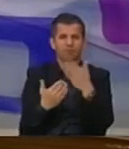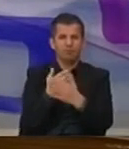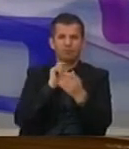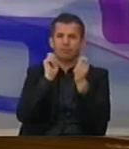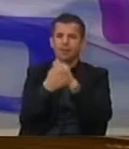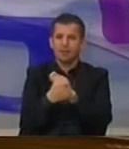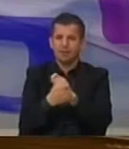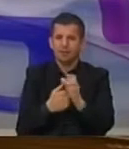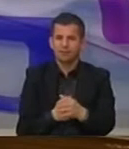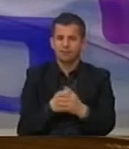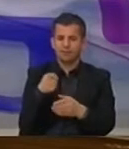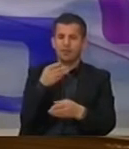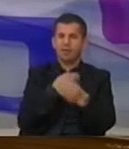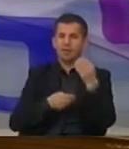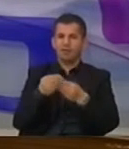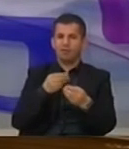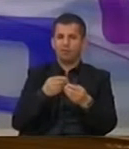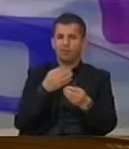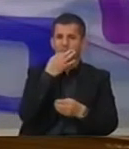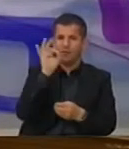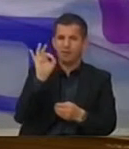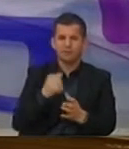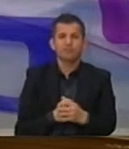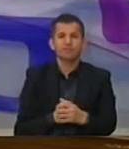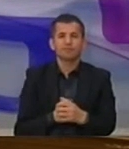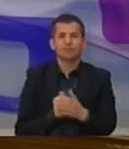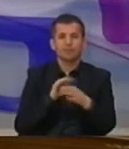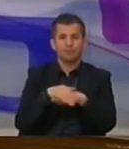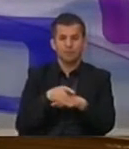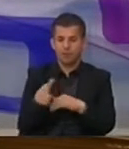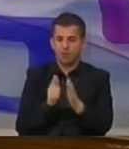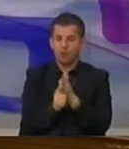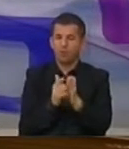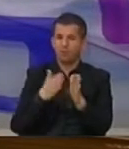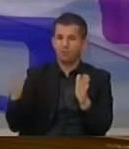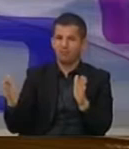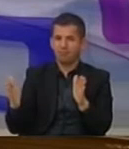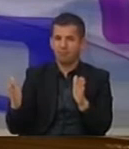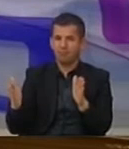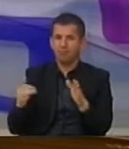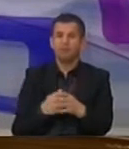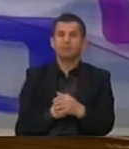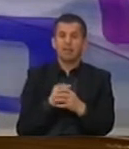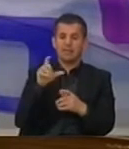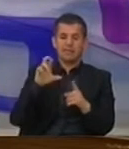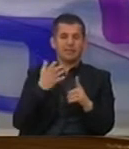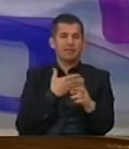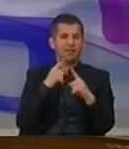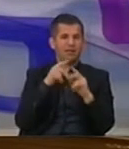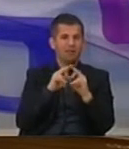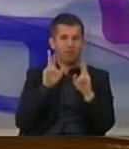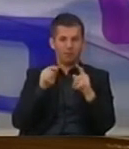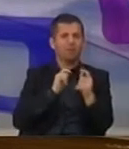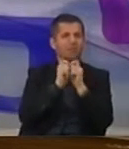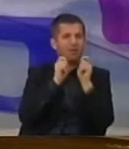direktives evropiane për shërbimet. Gjatë kësaj kohe, në fakt në kuadër të CEFTA-s është arritë edhe